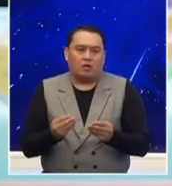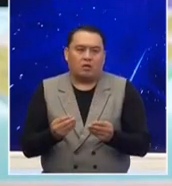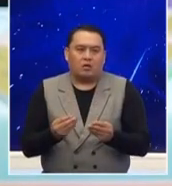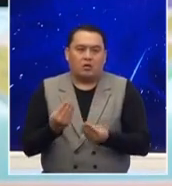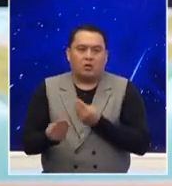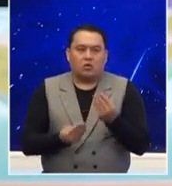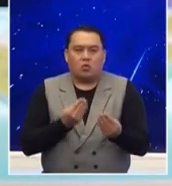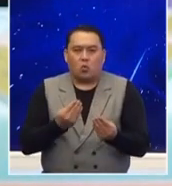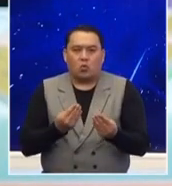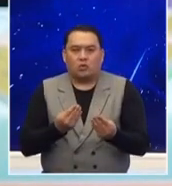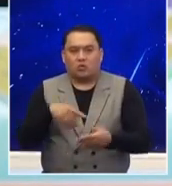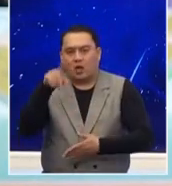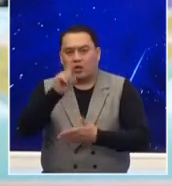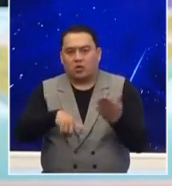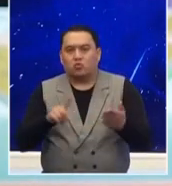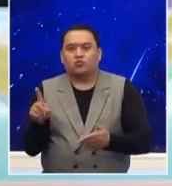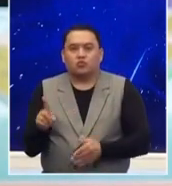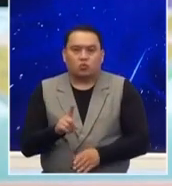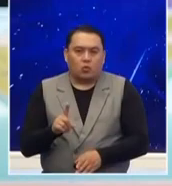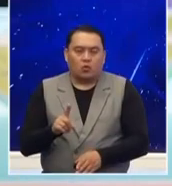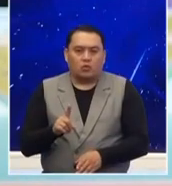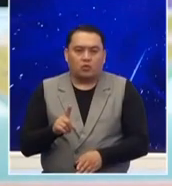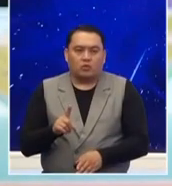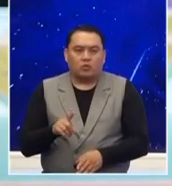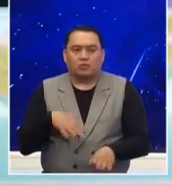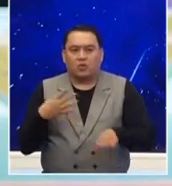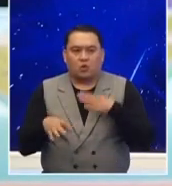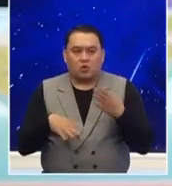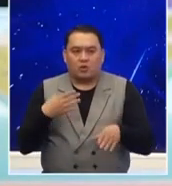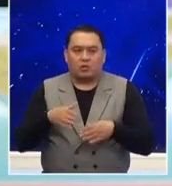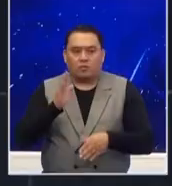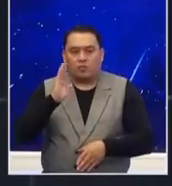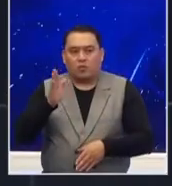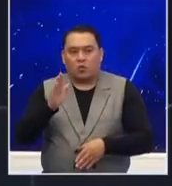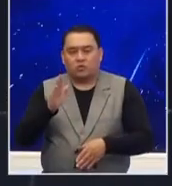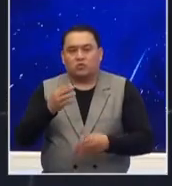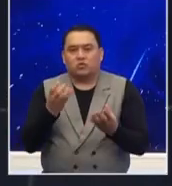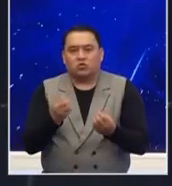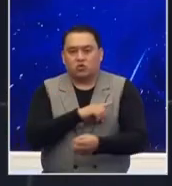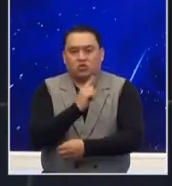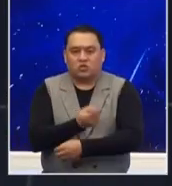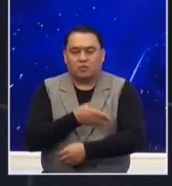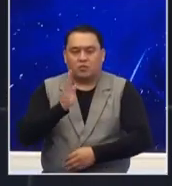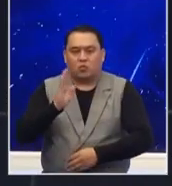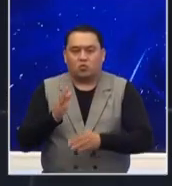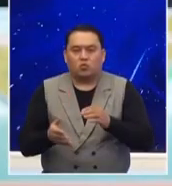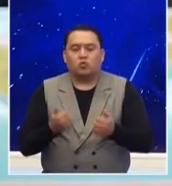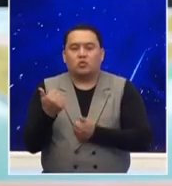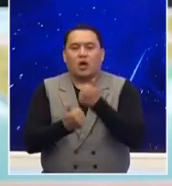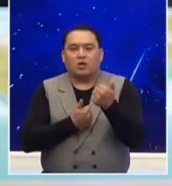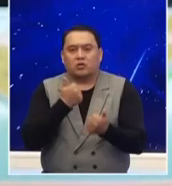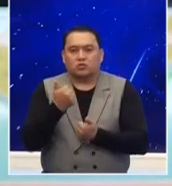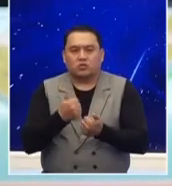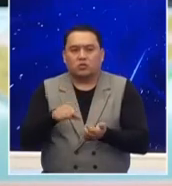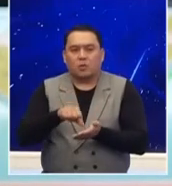нету. Поэтому, надеюсь, все наработаем и будет борьба еще сильнее. В целом сезоне, конечно, мы будем